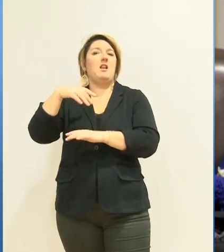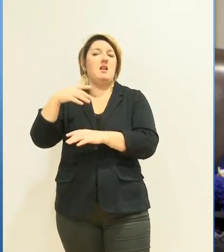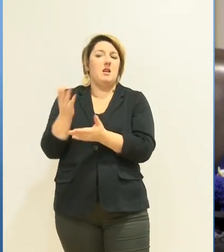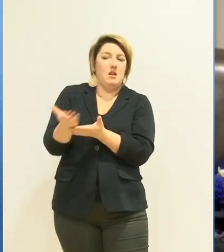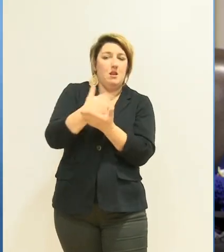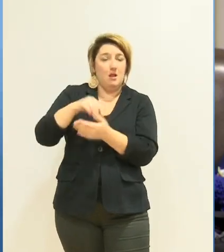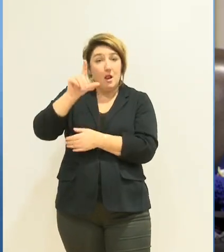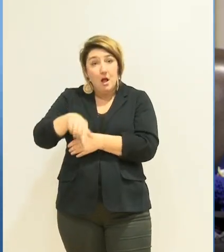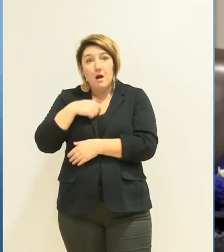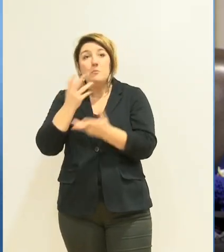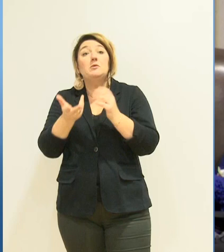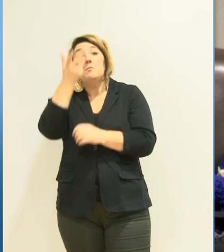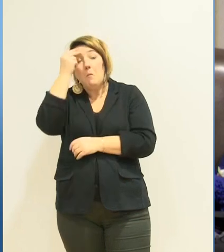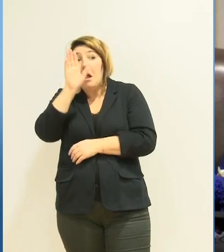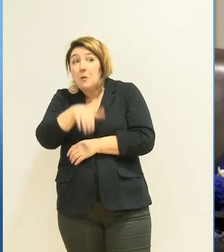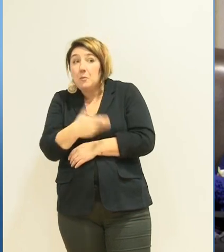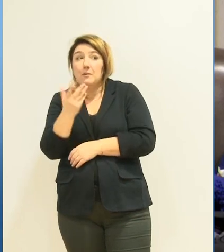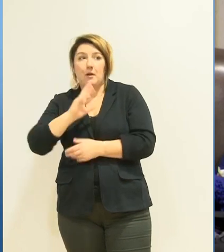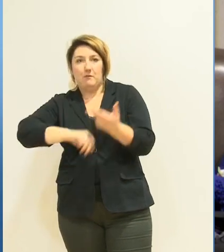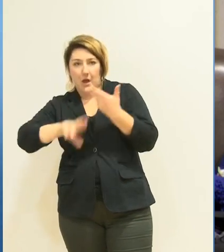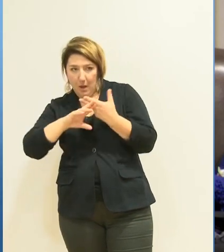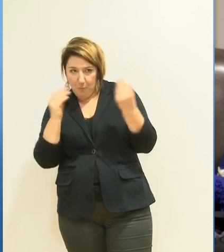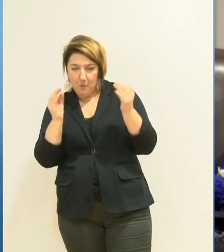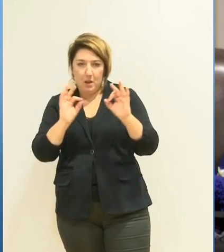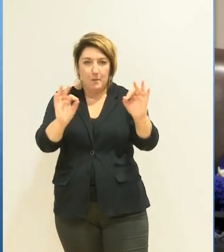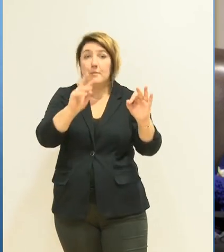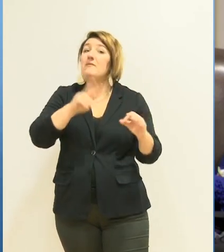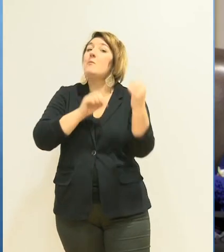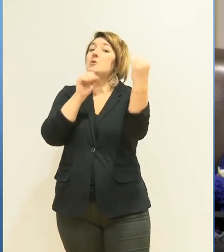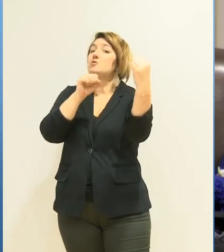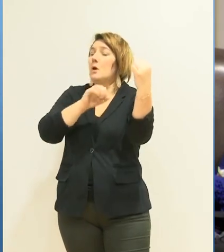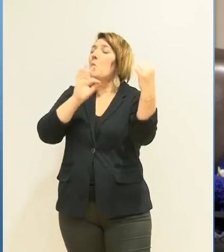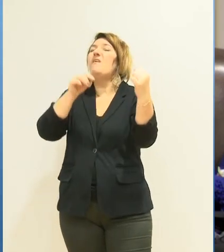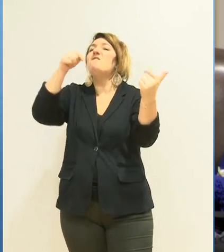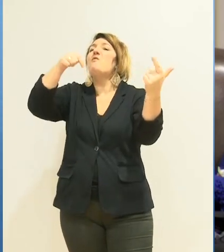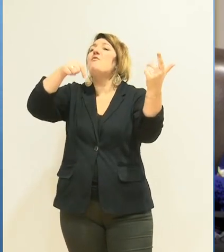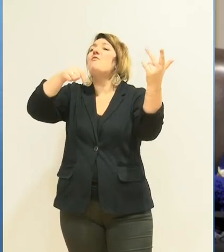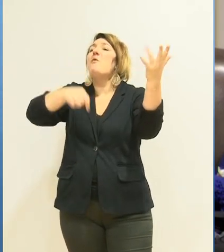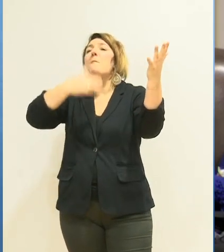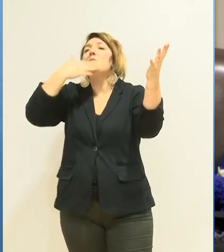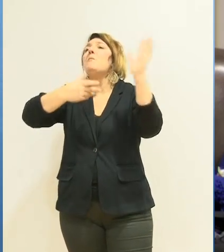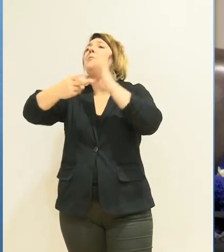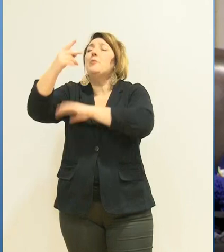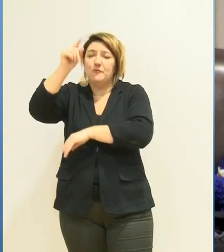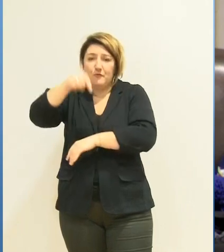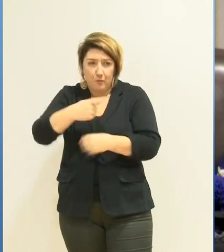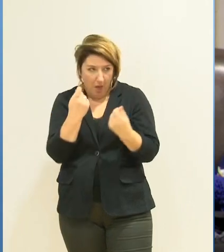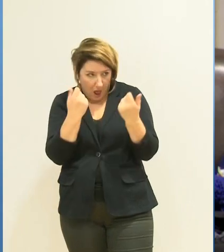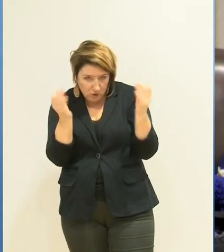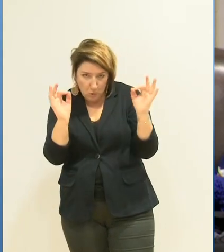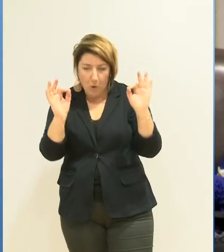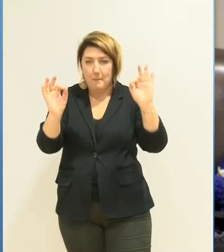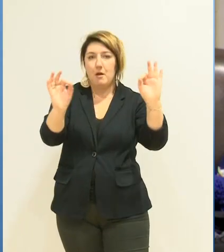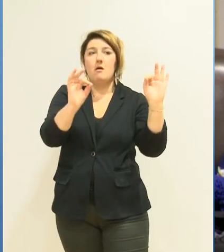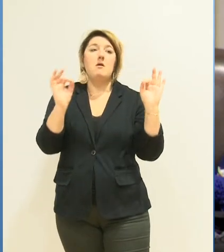mal compris j'ai parcouru beaucoup de d'éléments sur ces questions là mais je suis d'accord avec vous tu d'accord avec vous il faudrait qu'on fasse mais plus mais il faut les moyens il semble